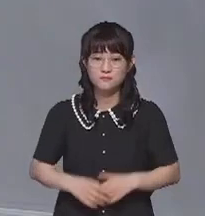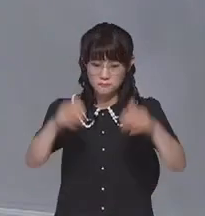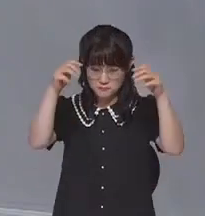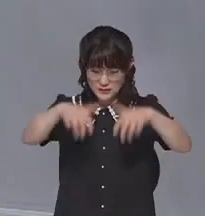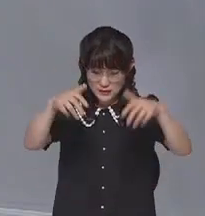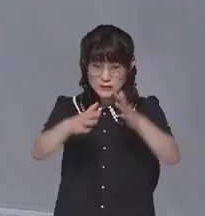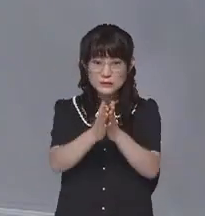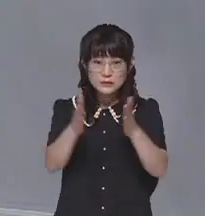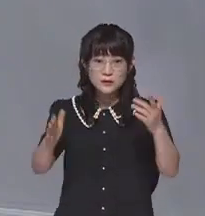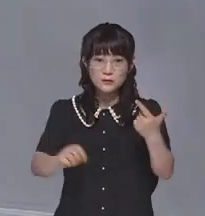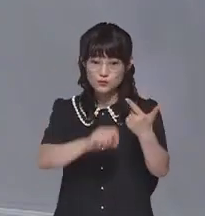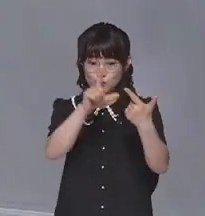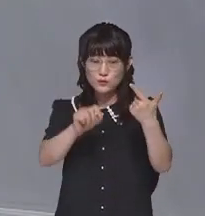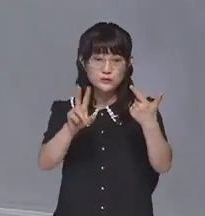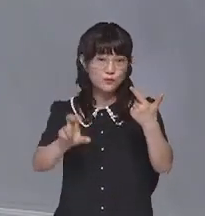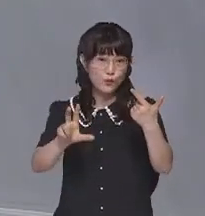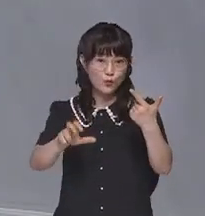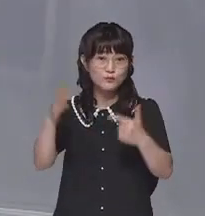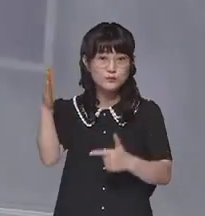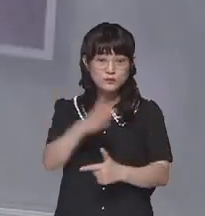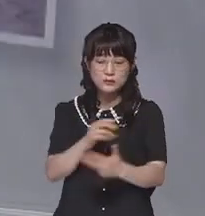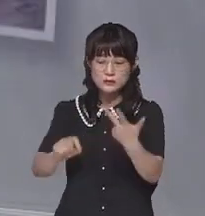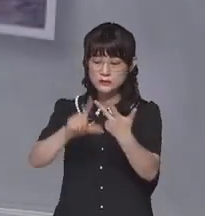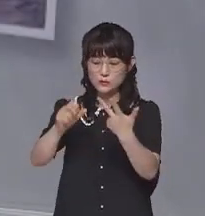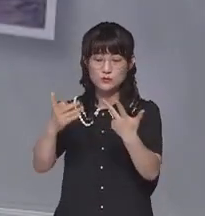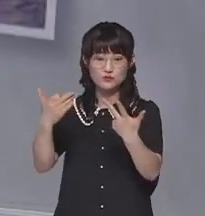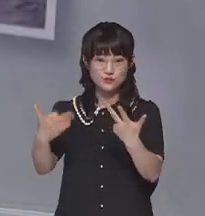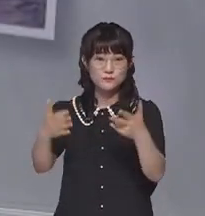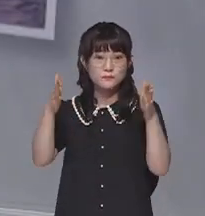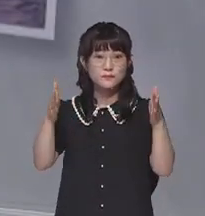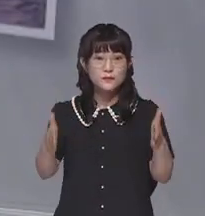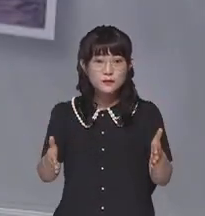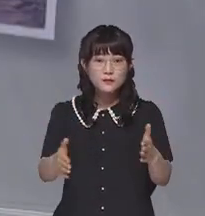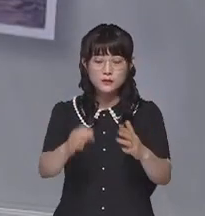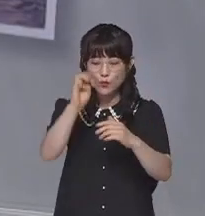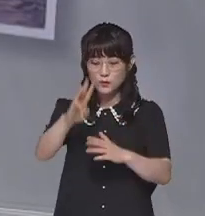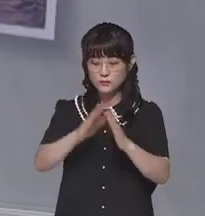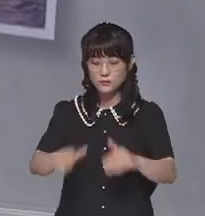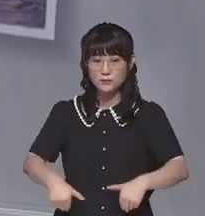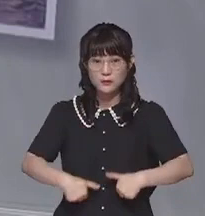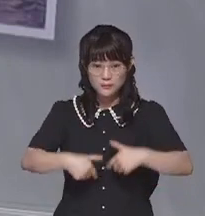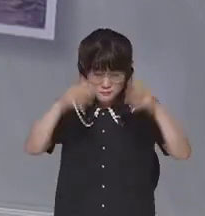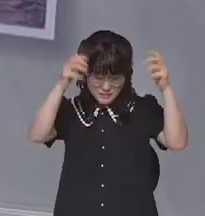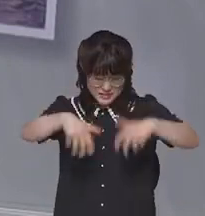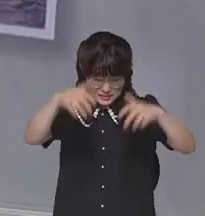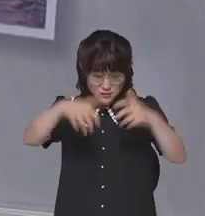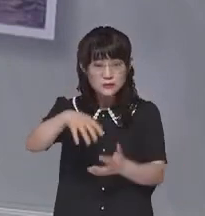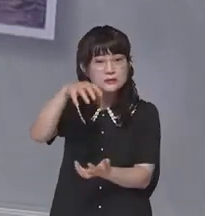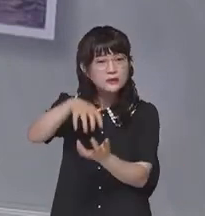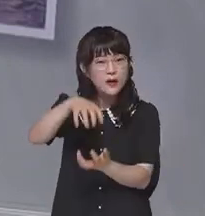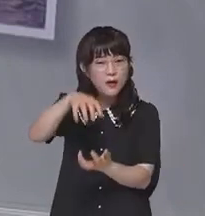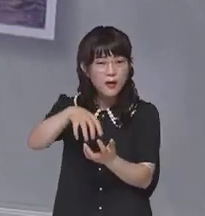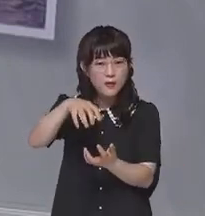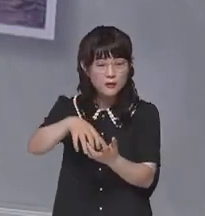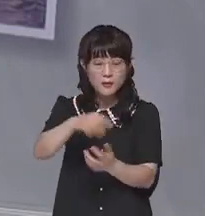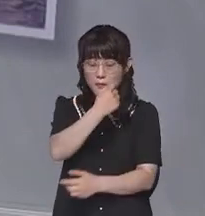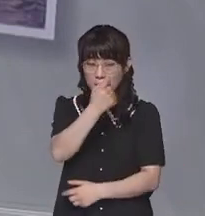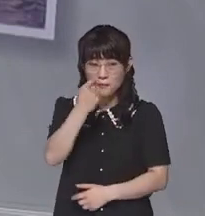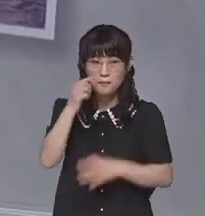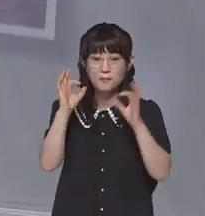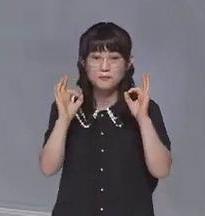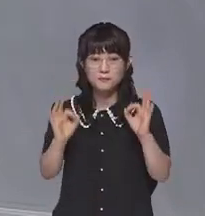장마가 시작된 지난달 25일부터 이달 19일까지 광주 전남지역에 내린 비의 양을 살펴보겠습니다